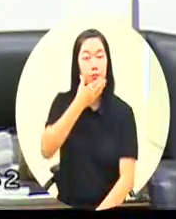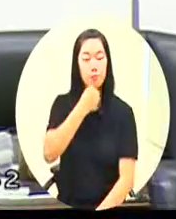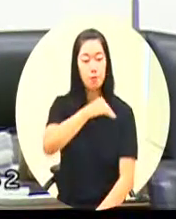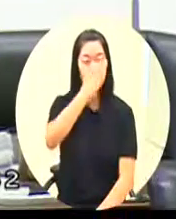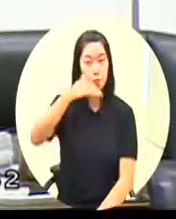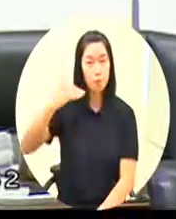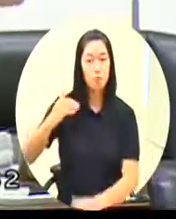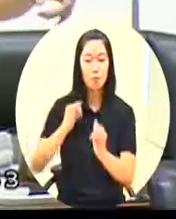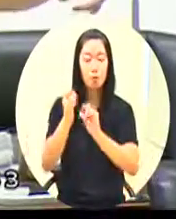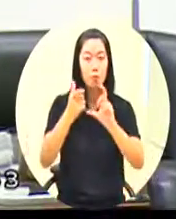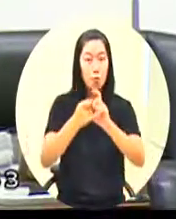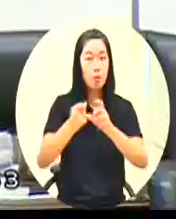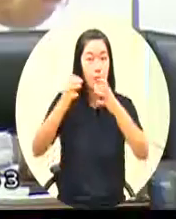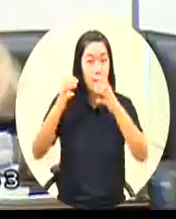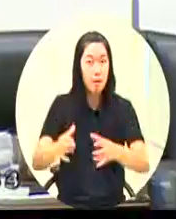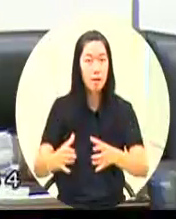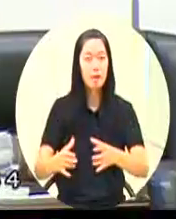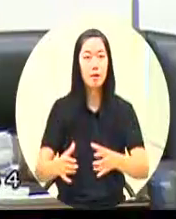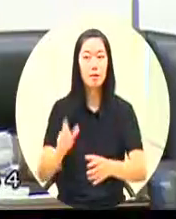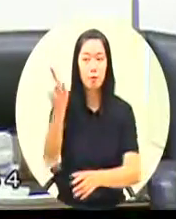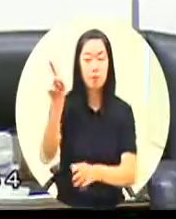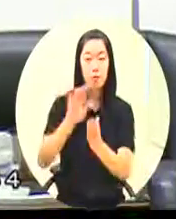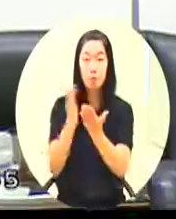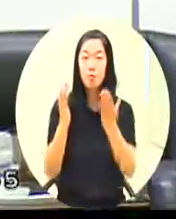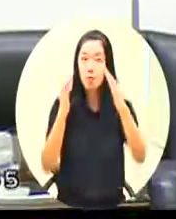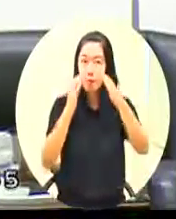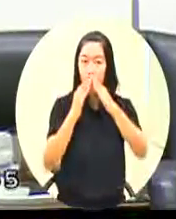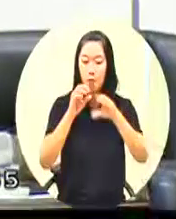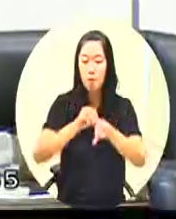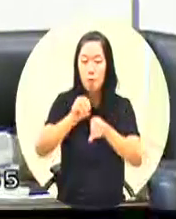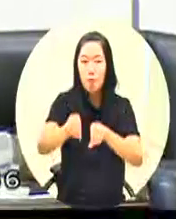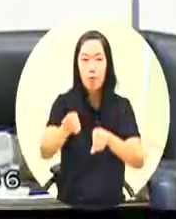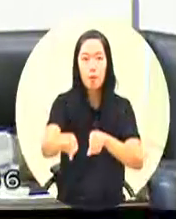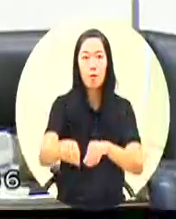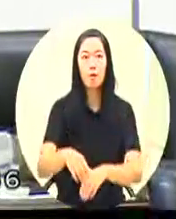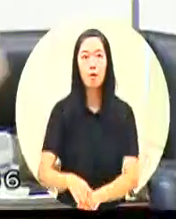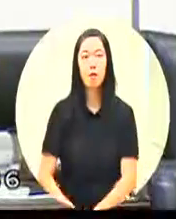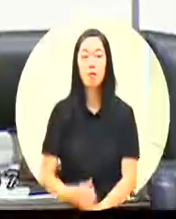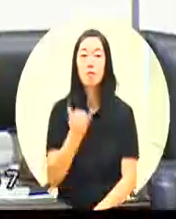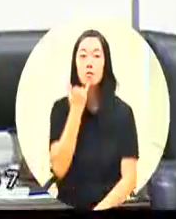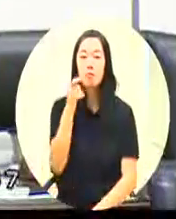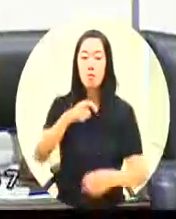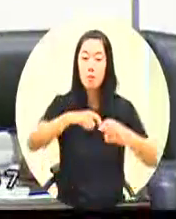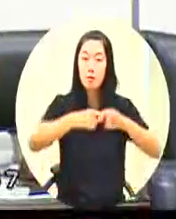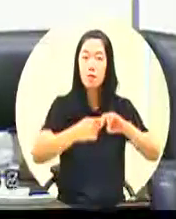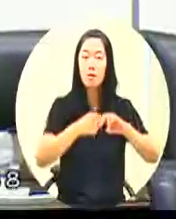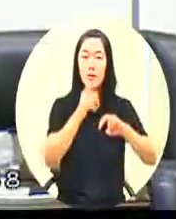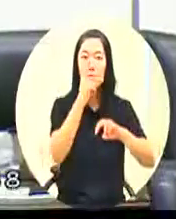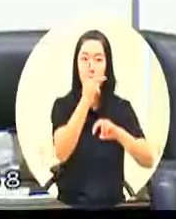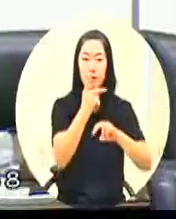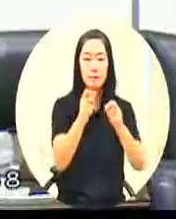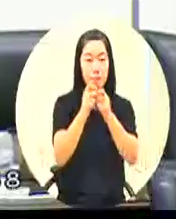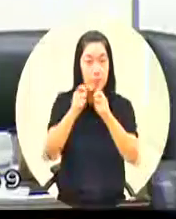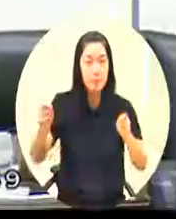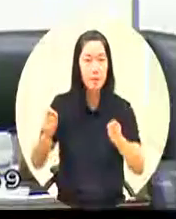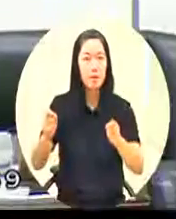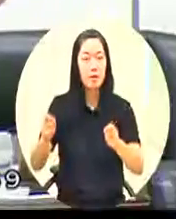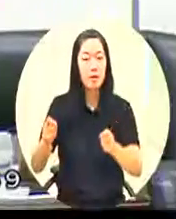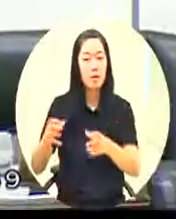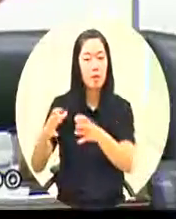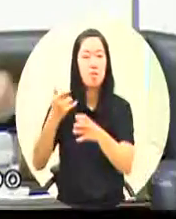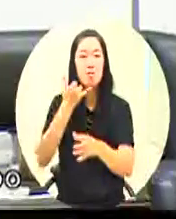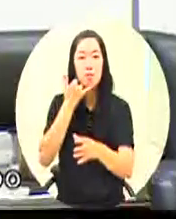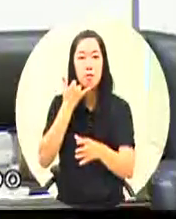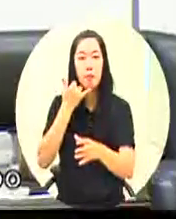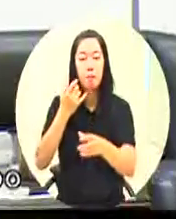福山社区要盖一个，我叫福山图书分馆都建立那么久，不然把李科勇的那个盖到那个，如果没有办法盖，我建议在